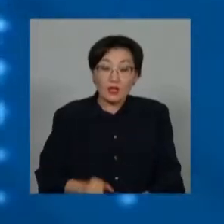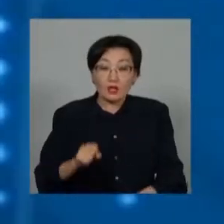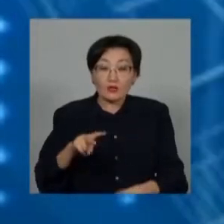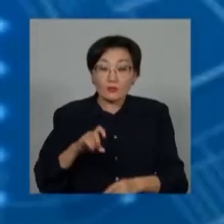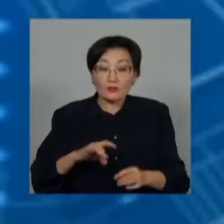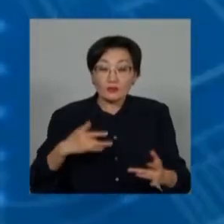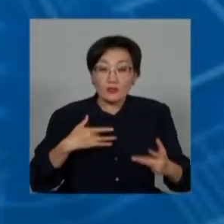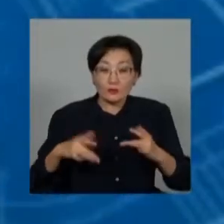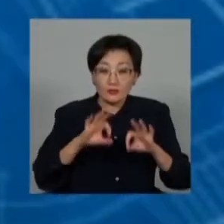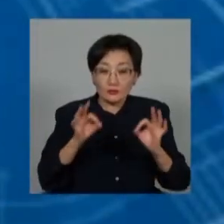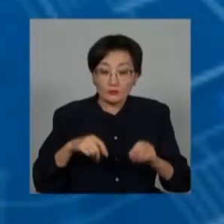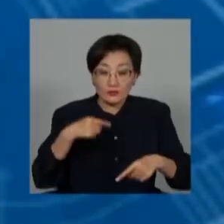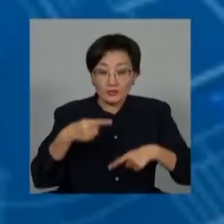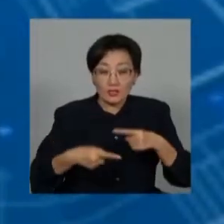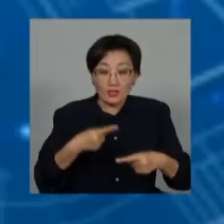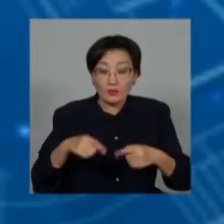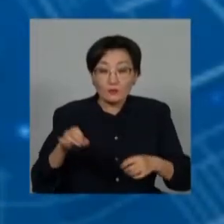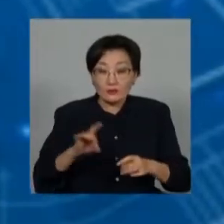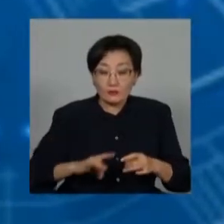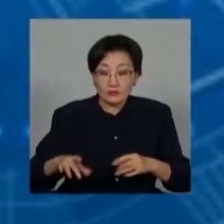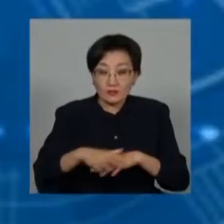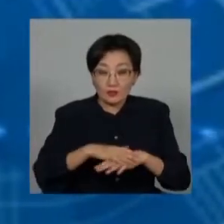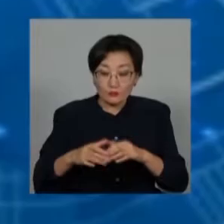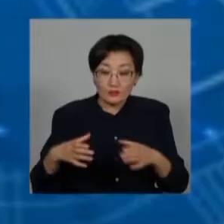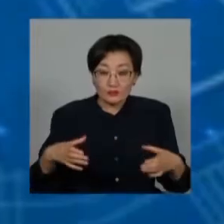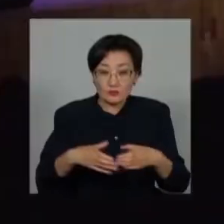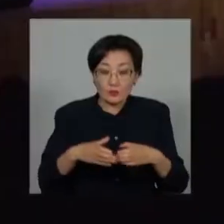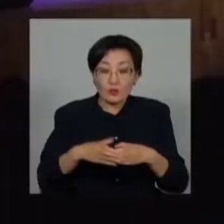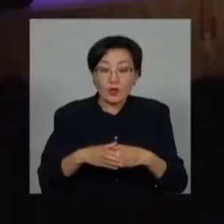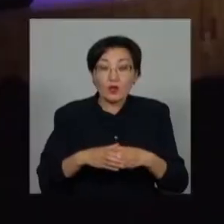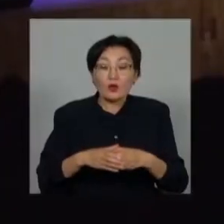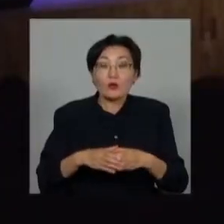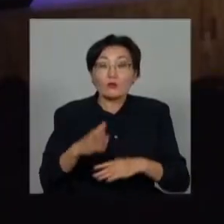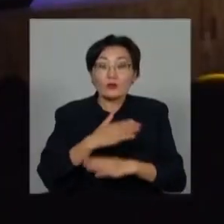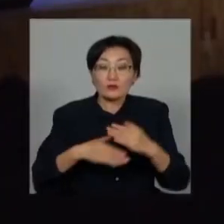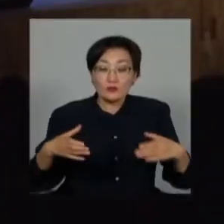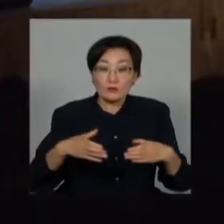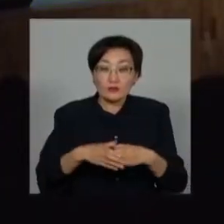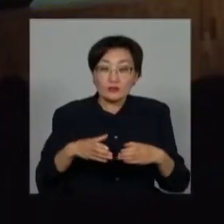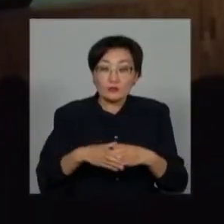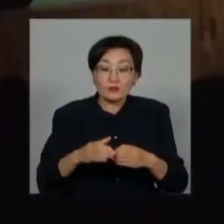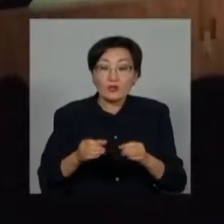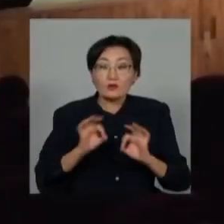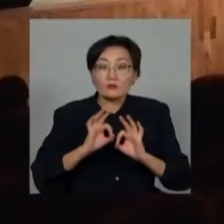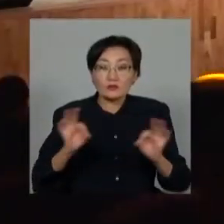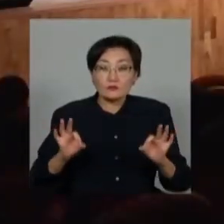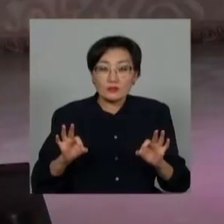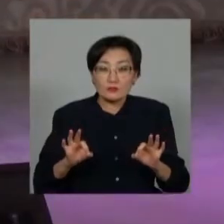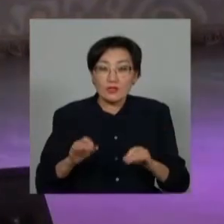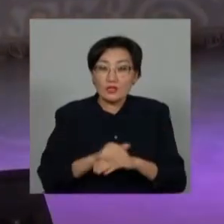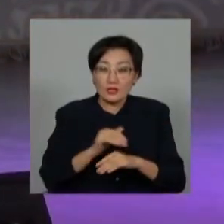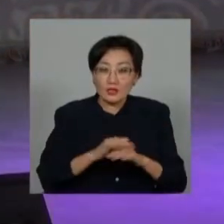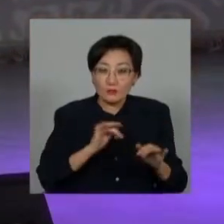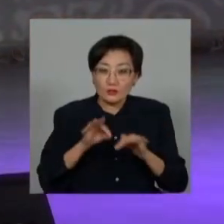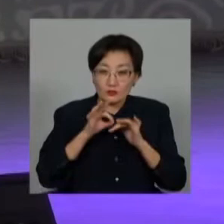Алатау дәстүрлі өнер театрында жастар жалыны республикалық қоғамдық бірлестігі мен мұзбалақ мүгедектер қоғамының ұйымдастыруымен керемет сәті атты қайырымдылық